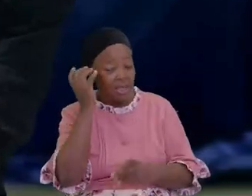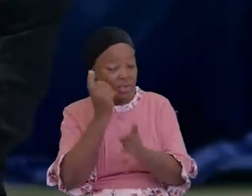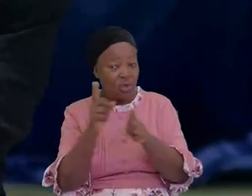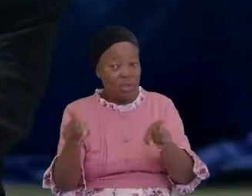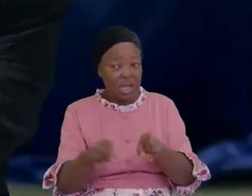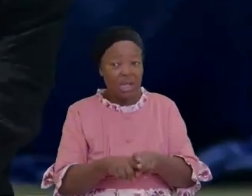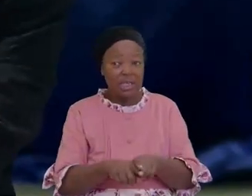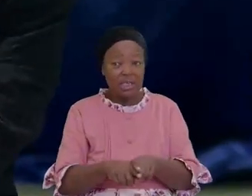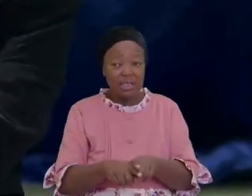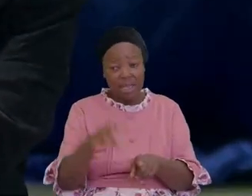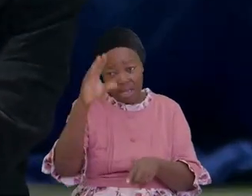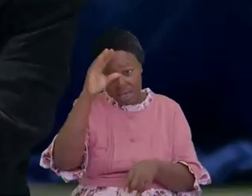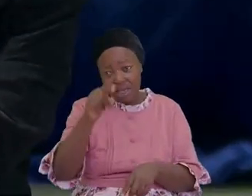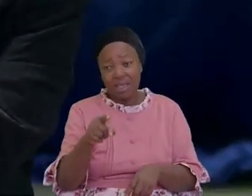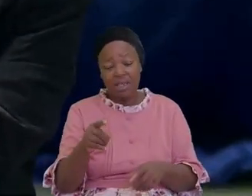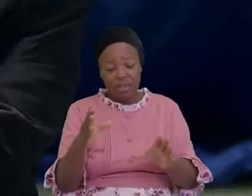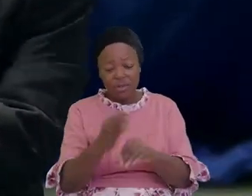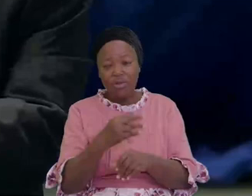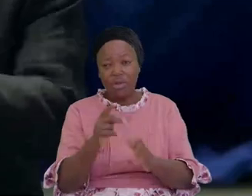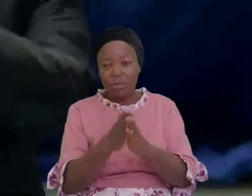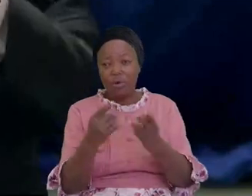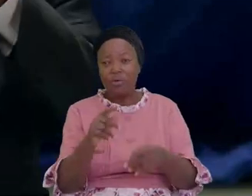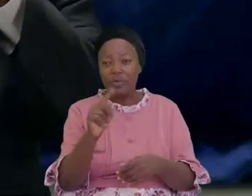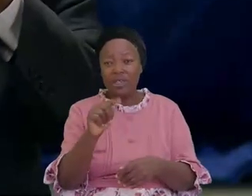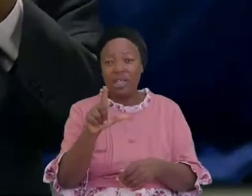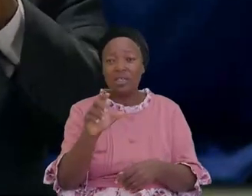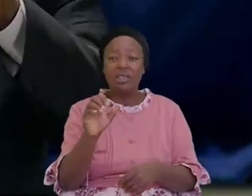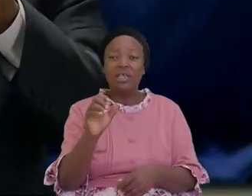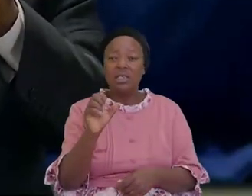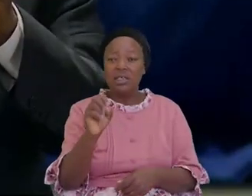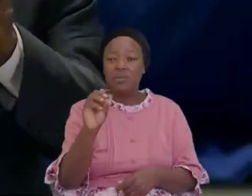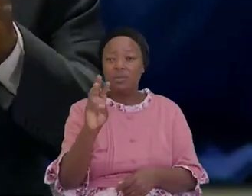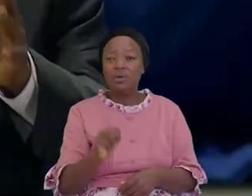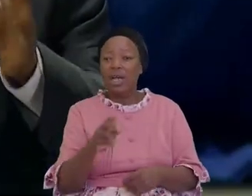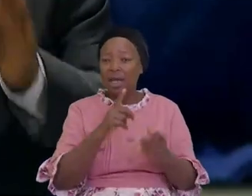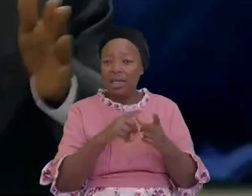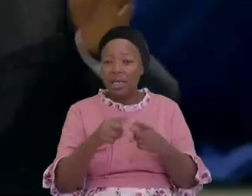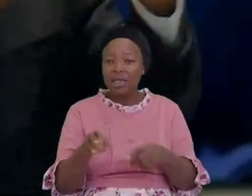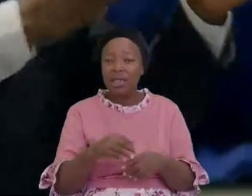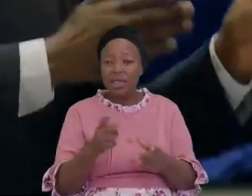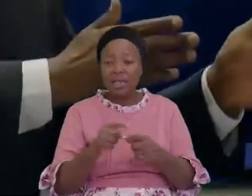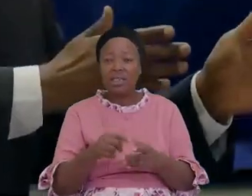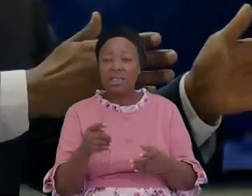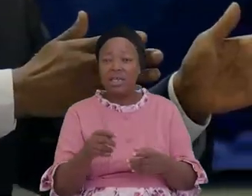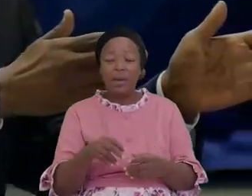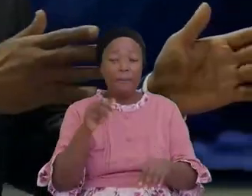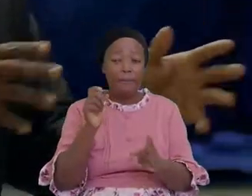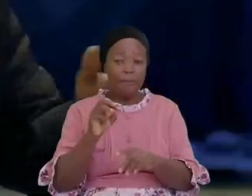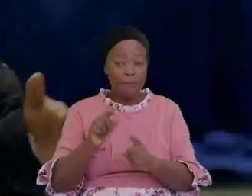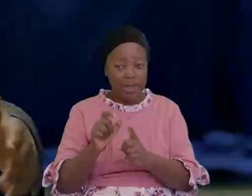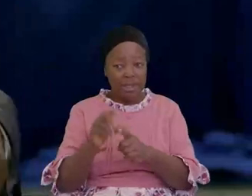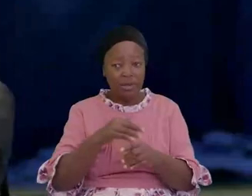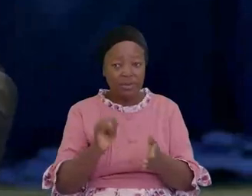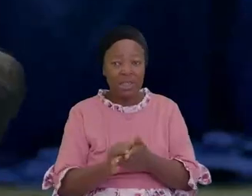Comme j'ai pris le livre de Thiels Bohn et les messages, les cassettes de Maurice